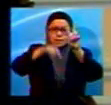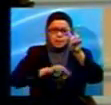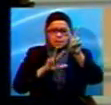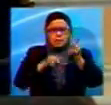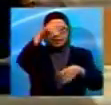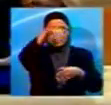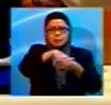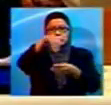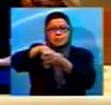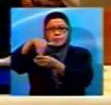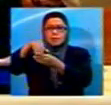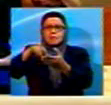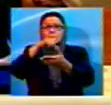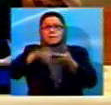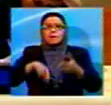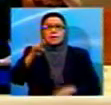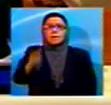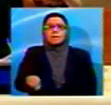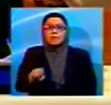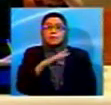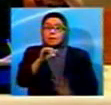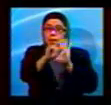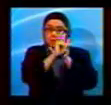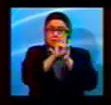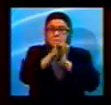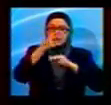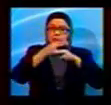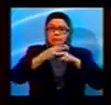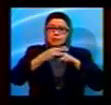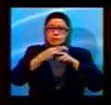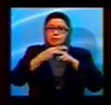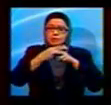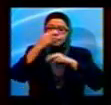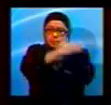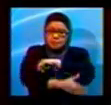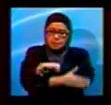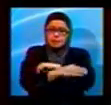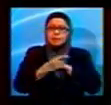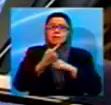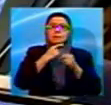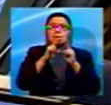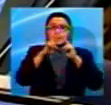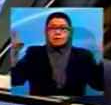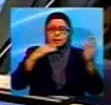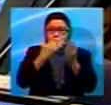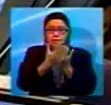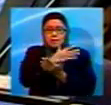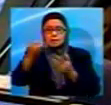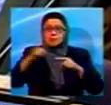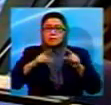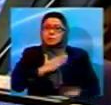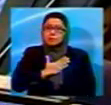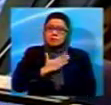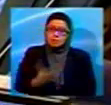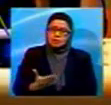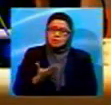yang diperlukan imej dan nama negara yang begitu baik serta pendirian Malaysia yang memperjuangkan konsep kesederhanaan melalui keamanan